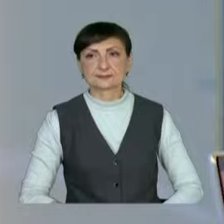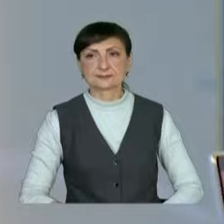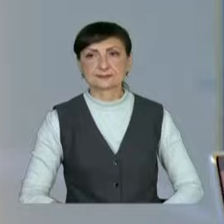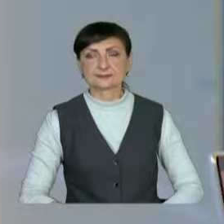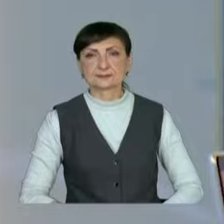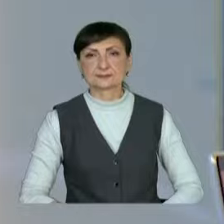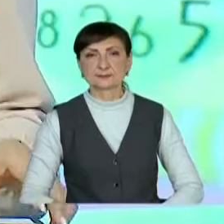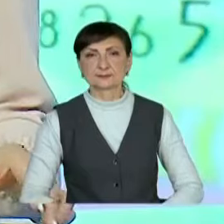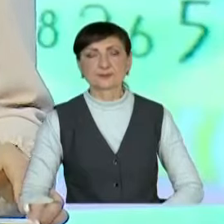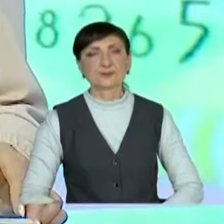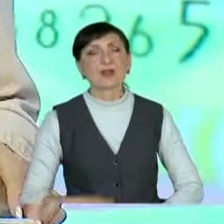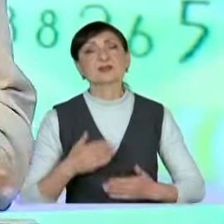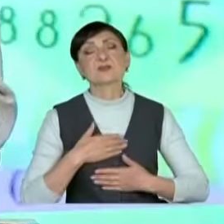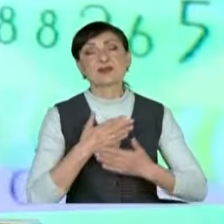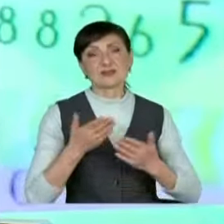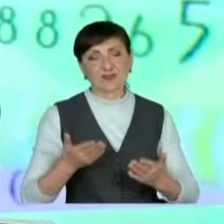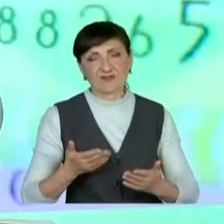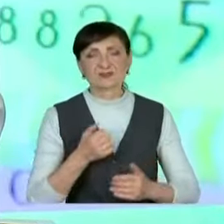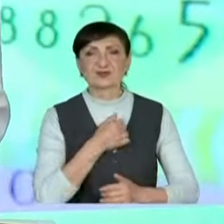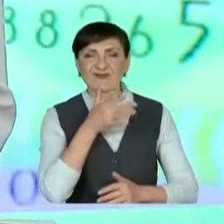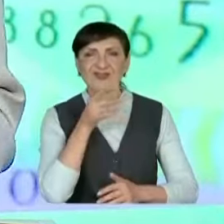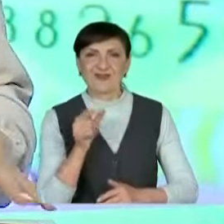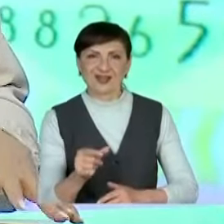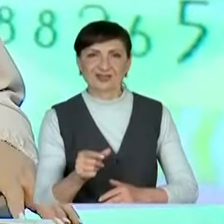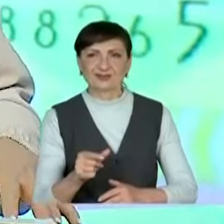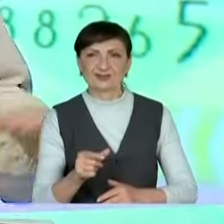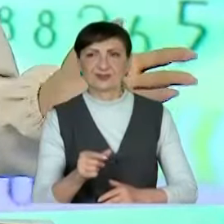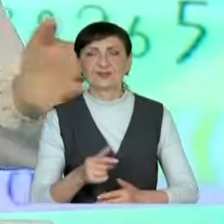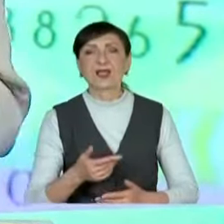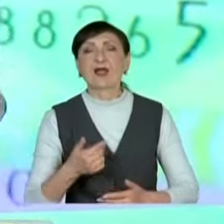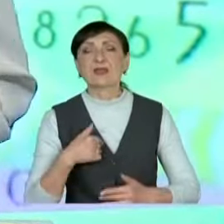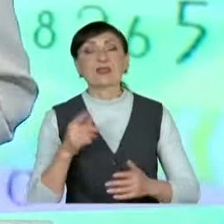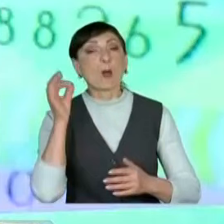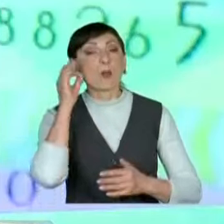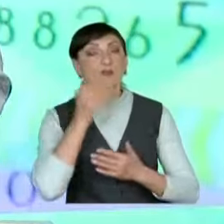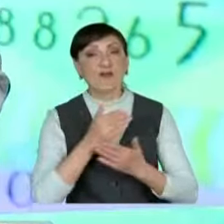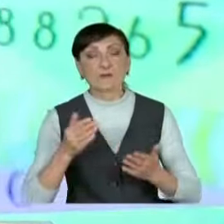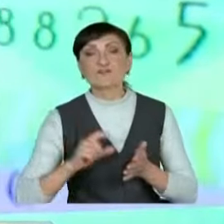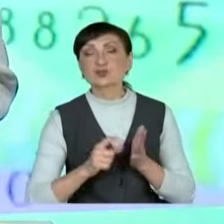вытащил. Спасибо вам большое. К сожалению, время ограничено. А я напомню, у нас в